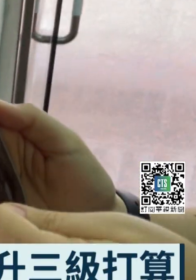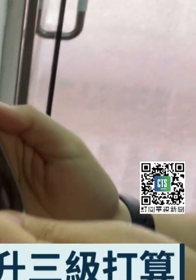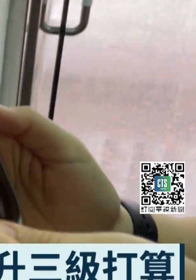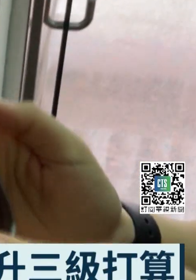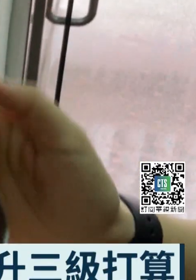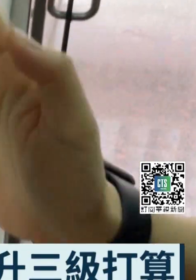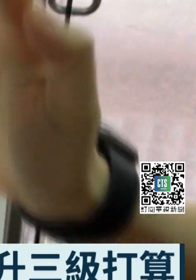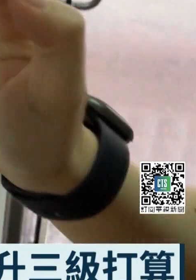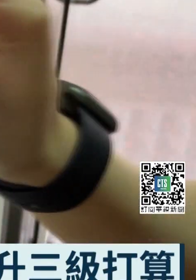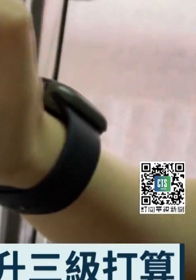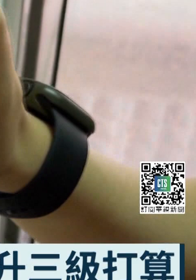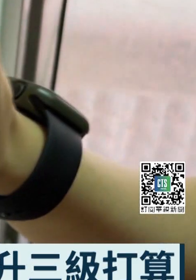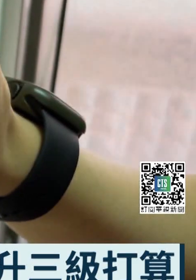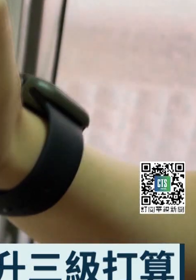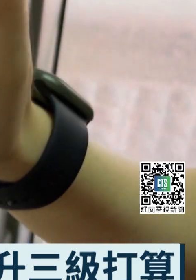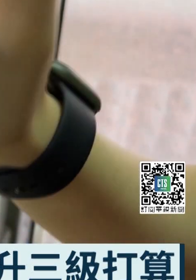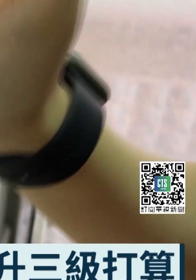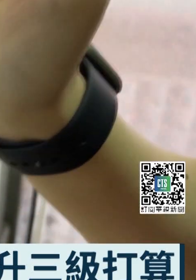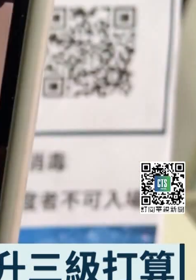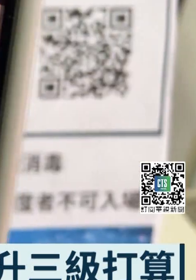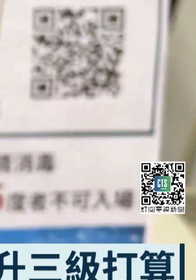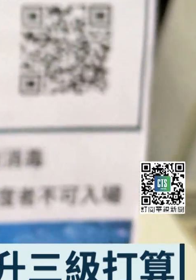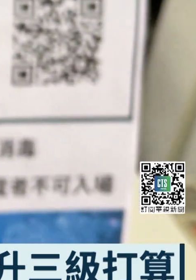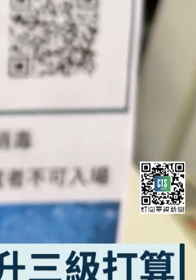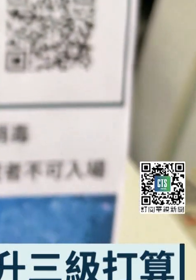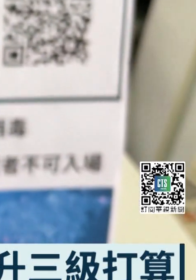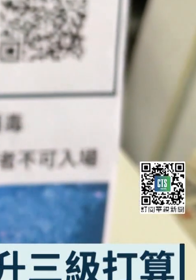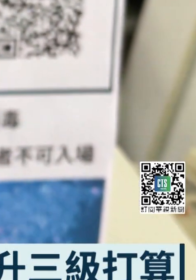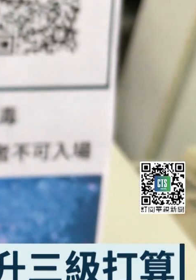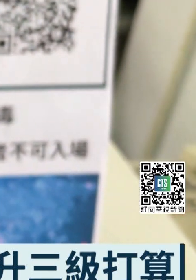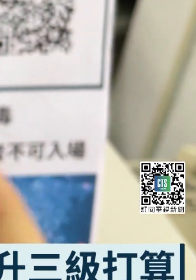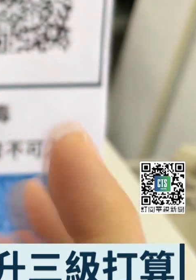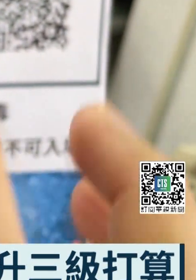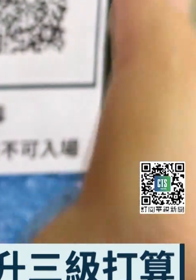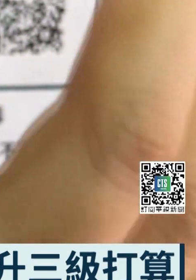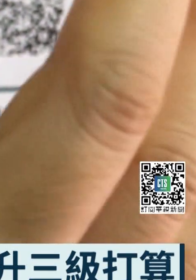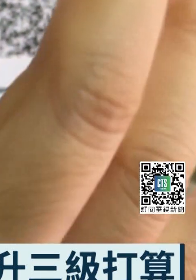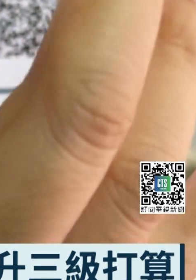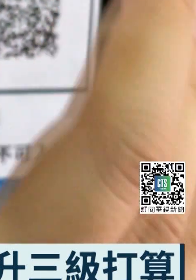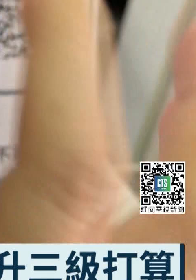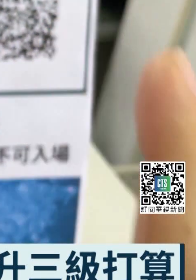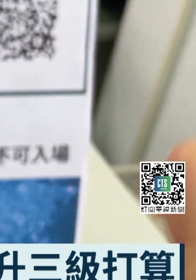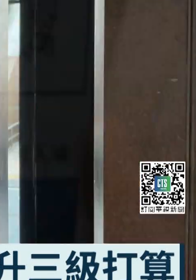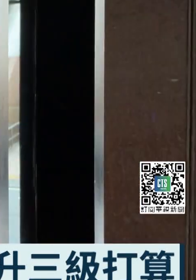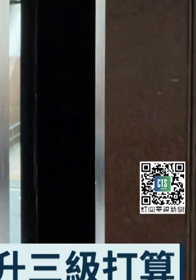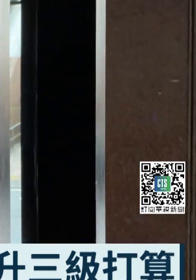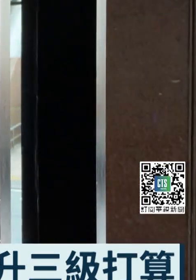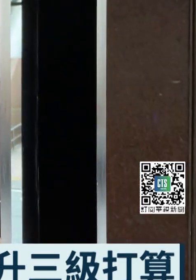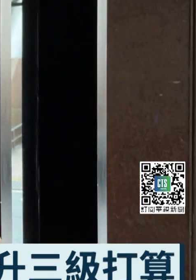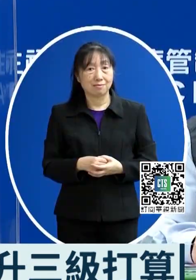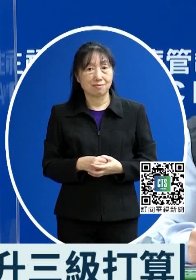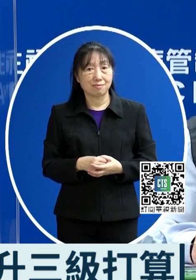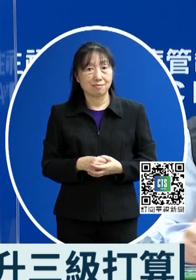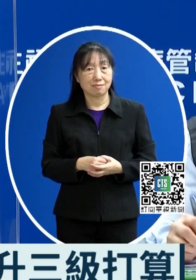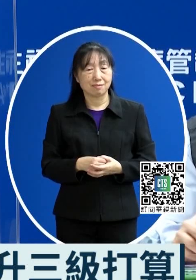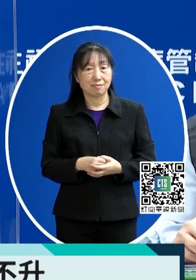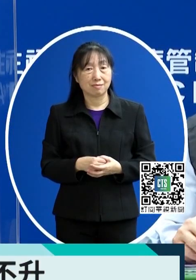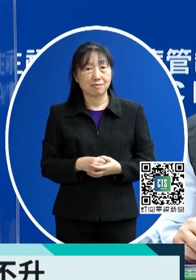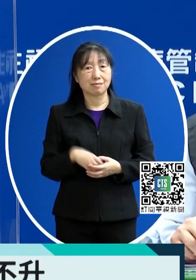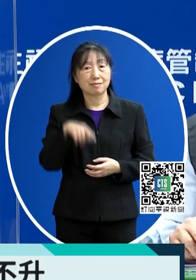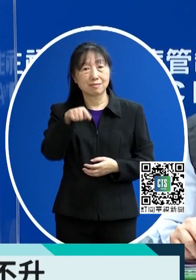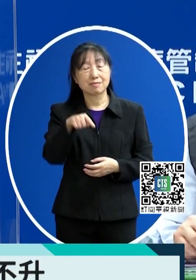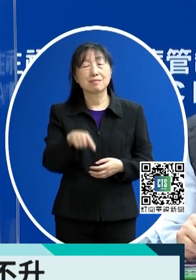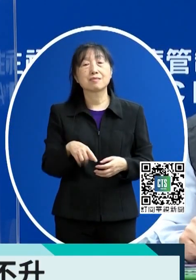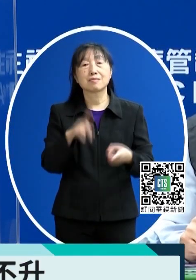不落实十连制就很难框列接触者，进而让疫情失控。不过暴增这么多本土病例，会考虑重回三级吗？ 广放